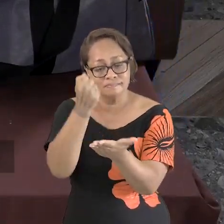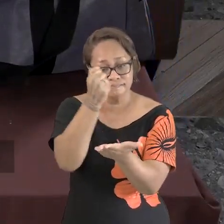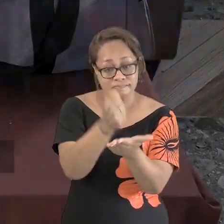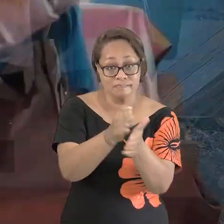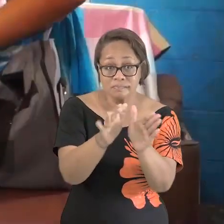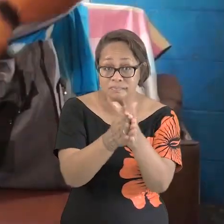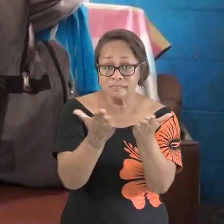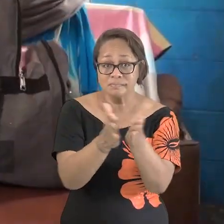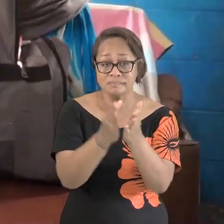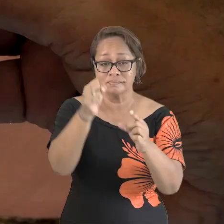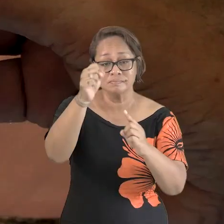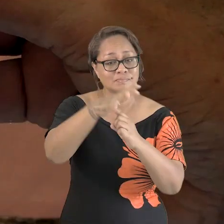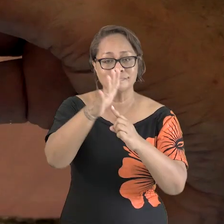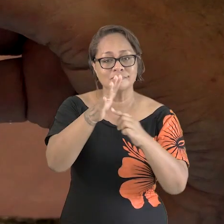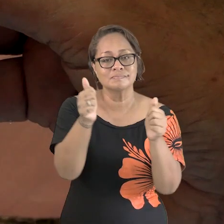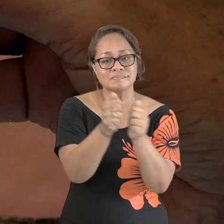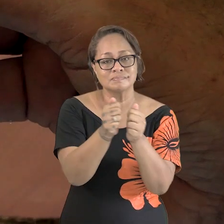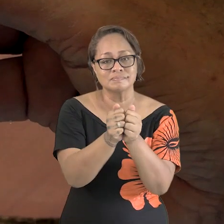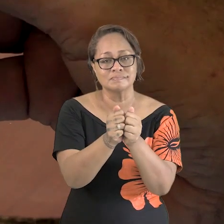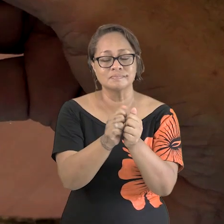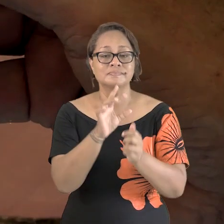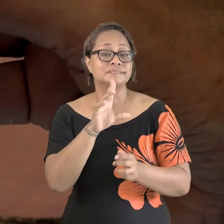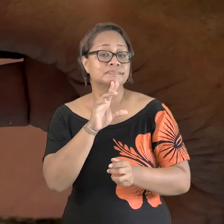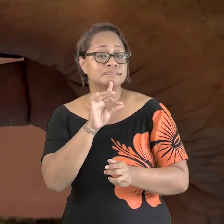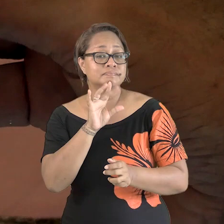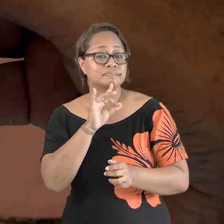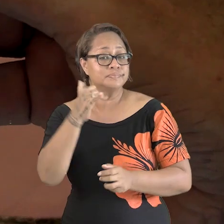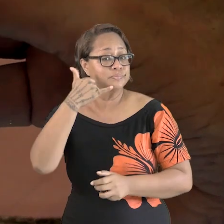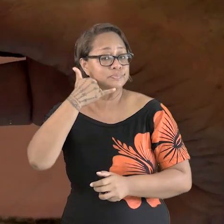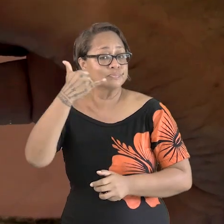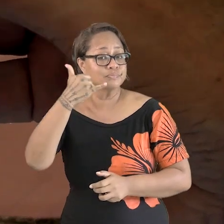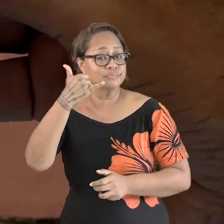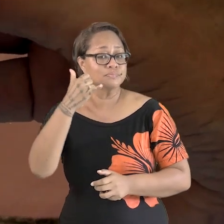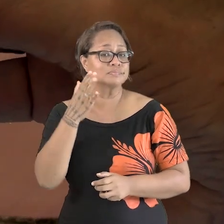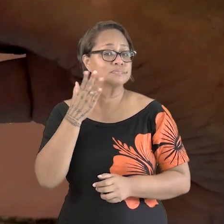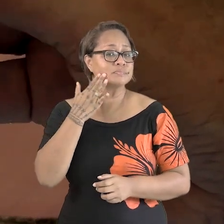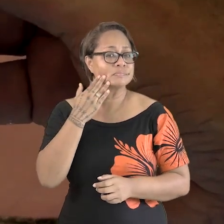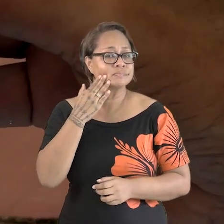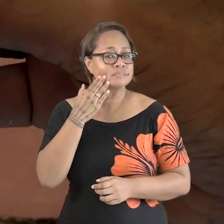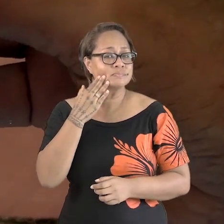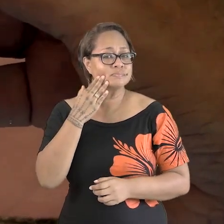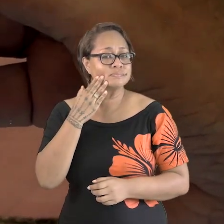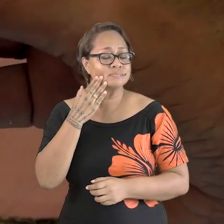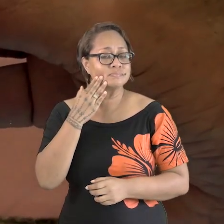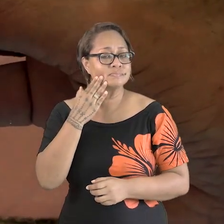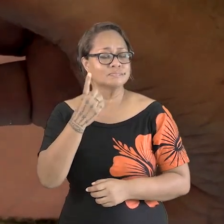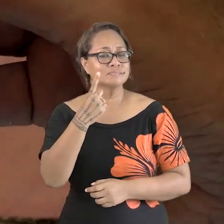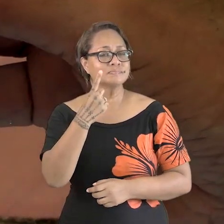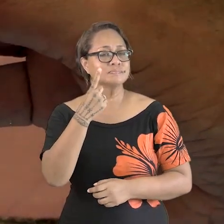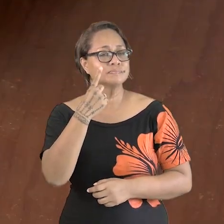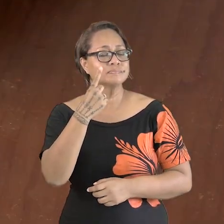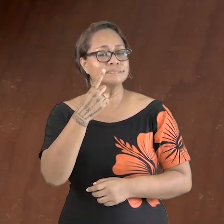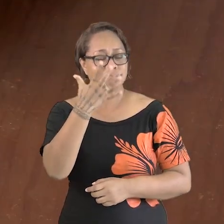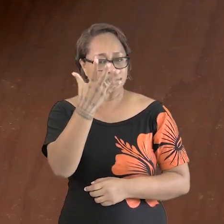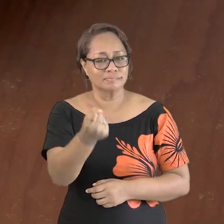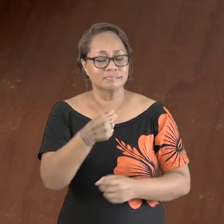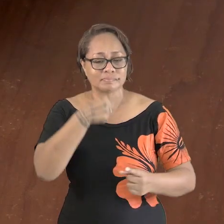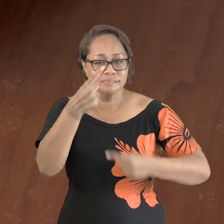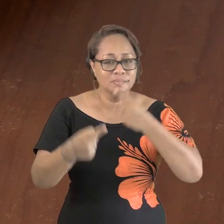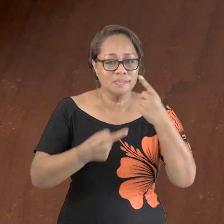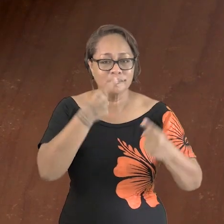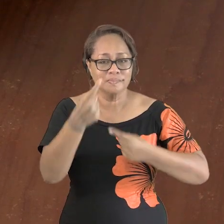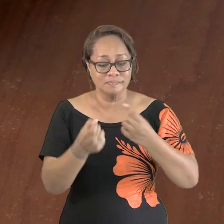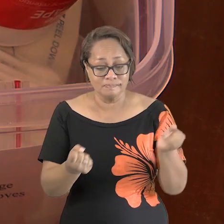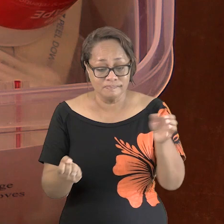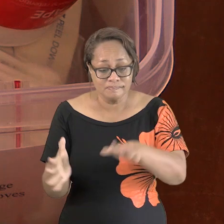a ua e peo tuis falawi Ia maa losi le maao telefoni fedeai A wala maa taitu wina o lap ta inga Ta pena